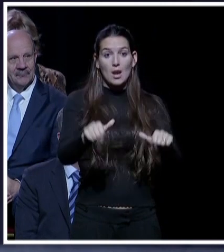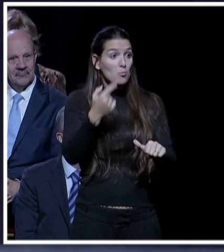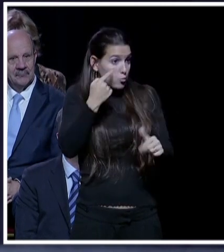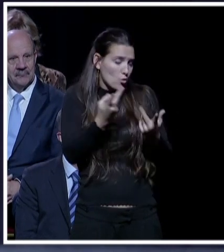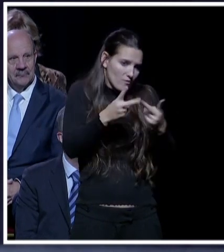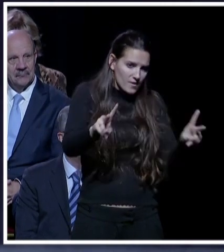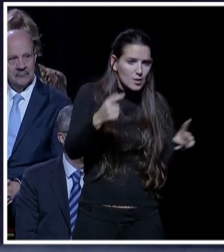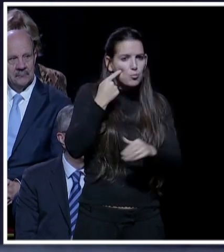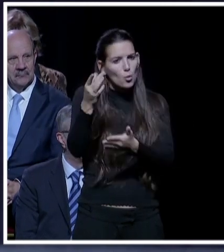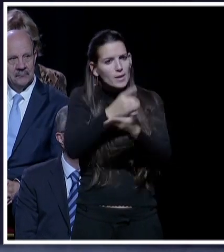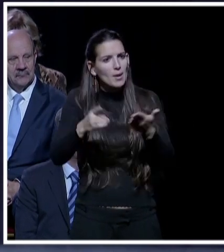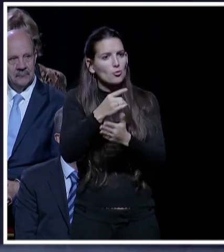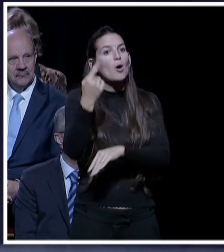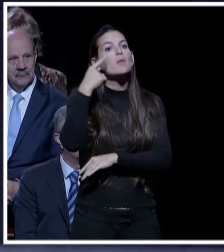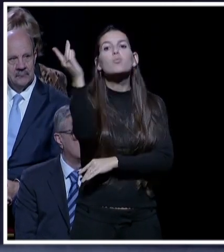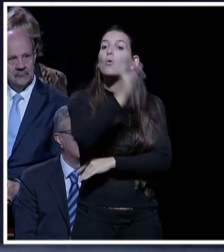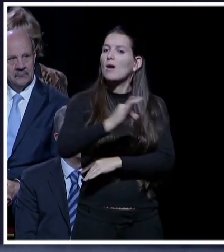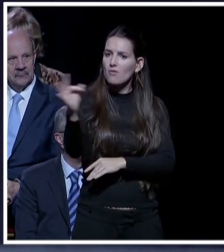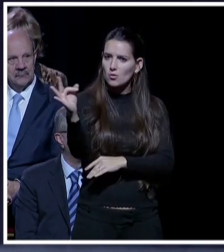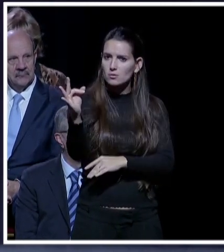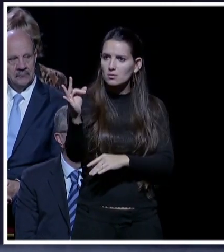ville, pour notre département et pour la France.